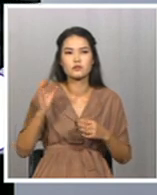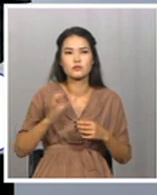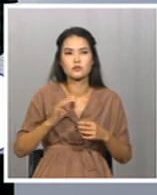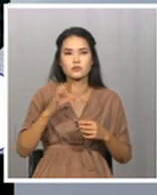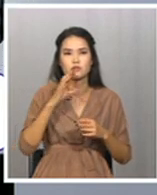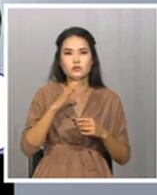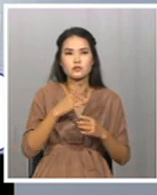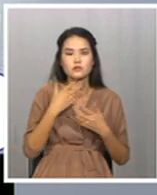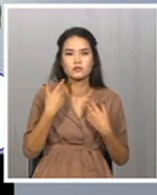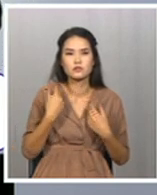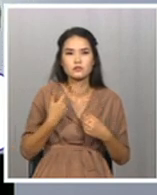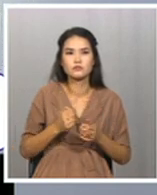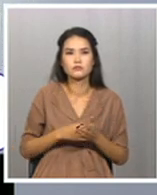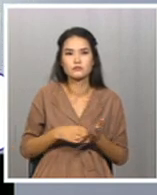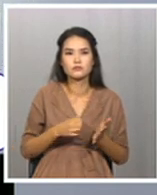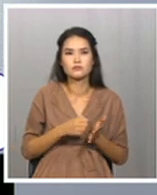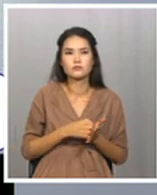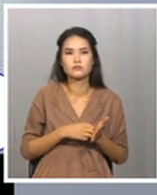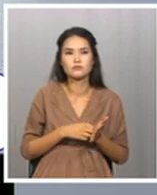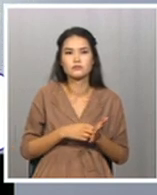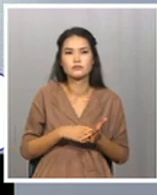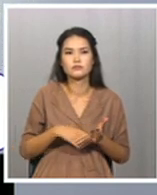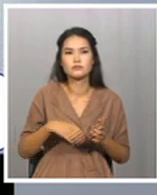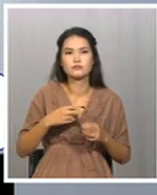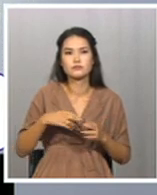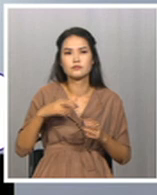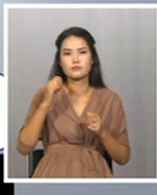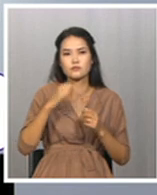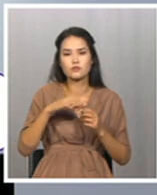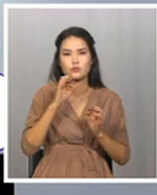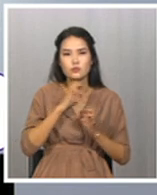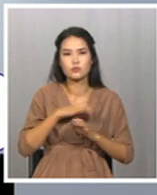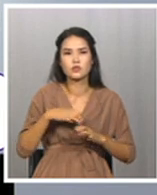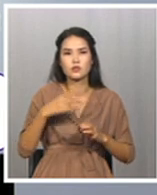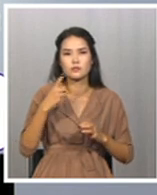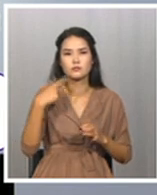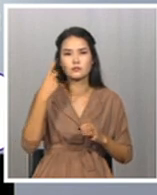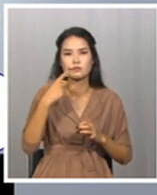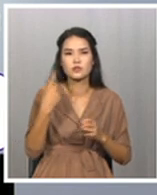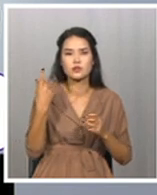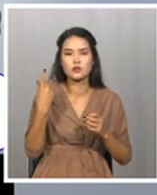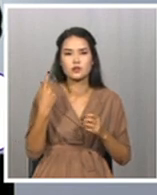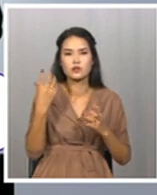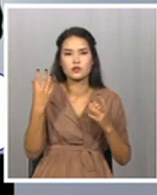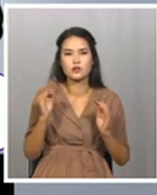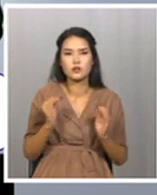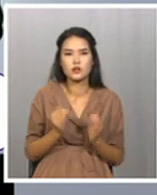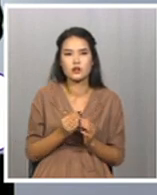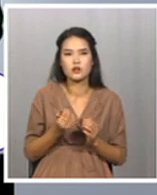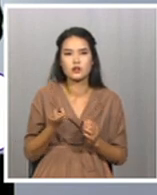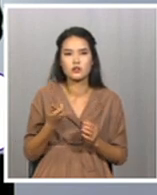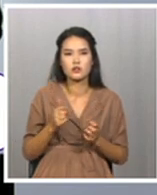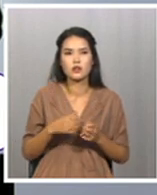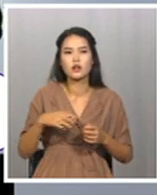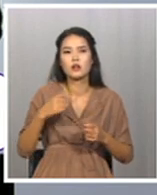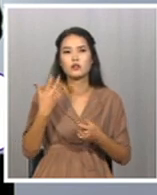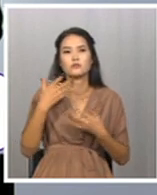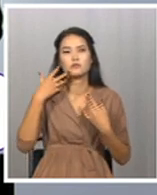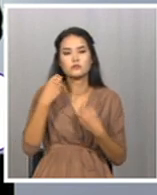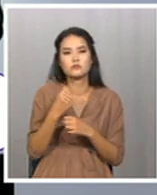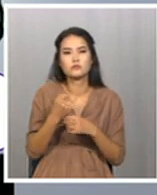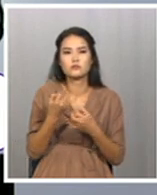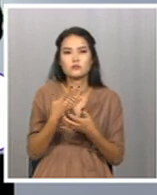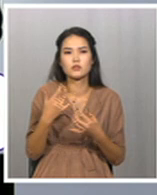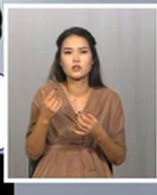үлкен айырмашылық байқалмайды. Себебі, мысалы, химия өнеркәсібінің өнімі бір жылы аз өнім берсе, оның орнын машина жасау толықтыруы мүмкін.